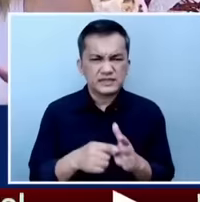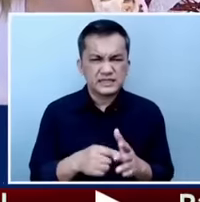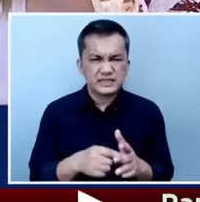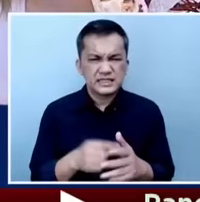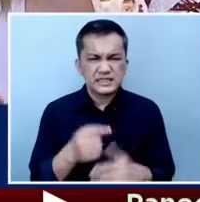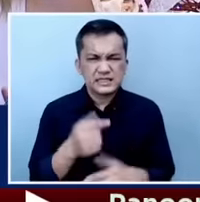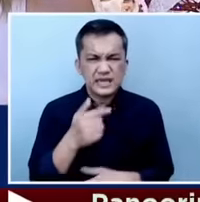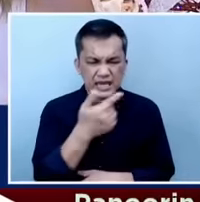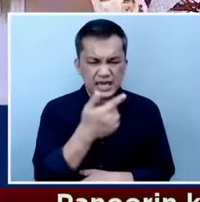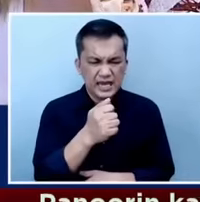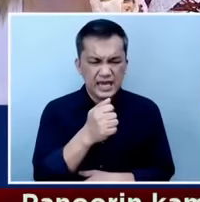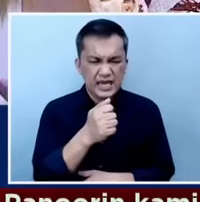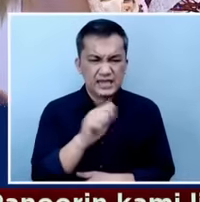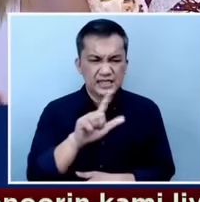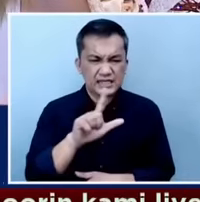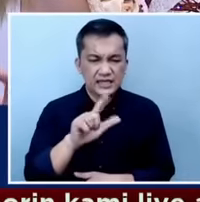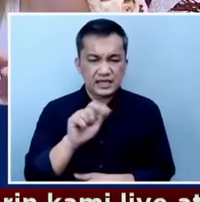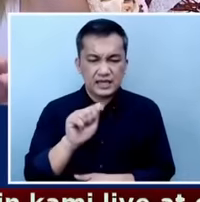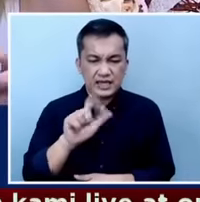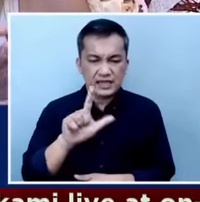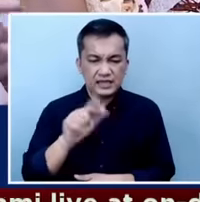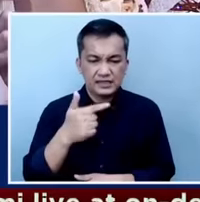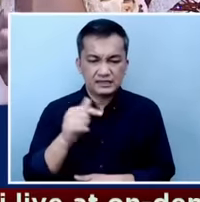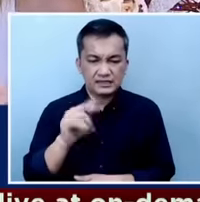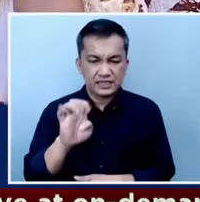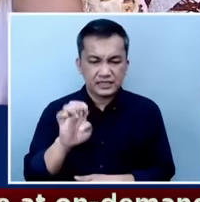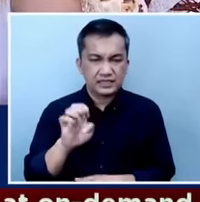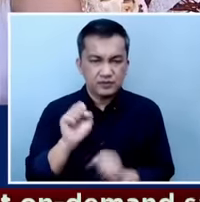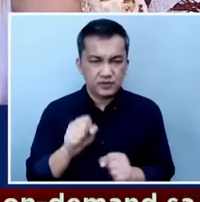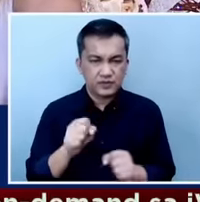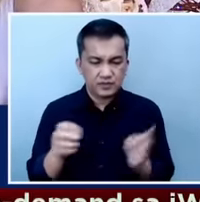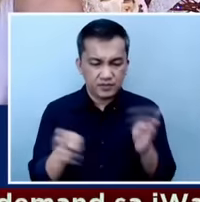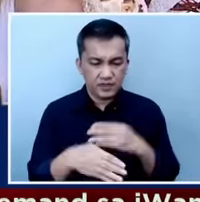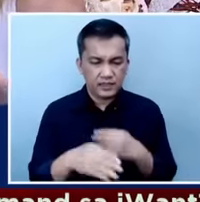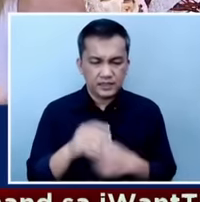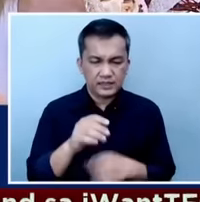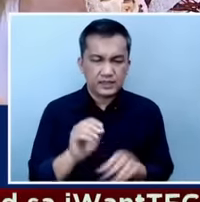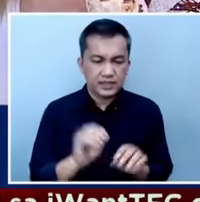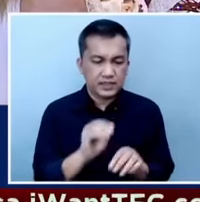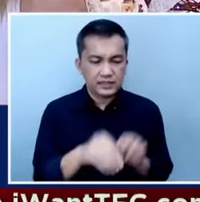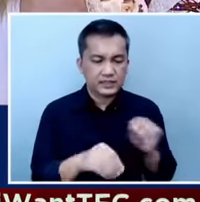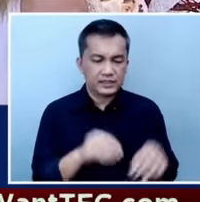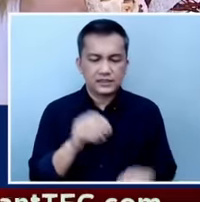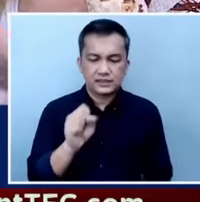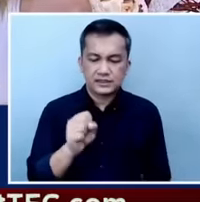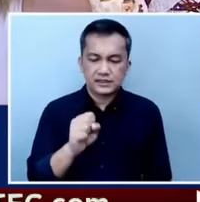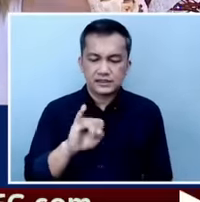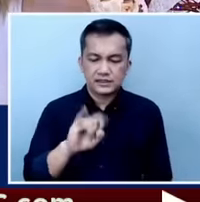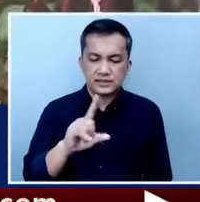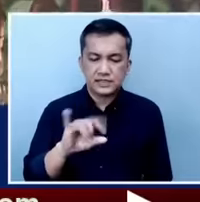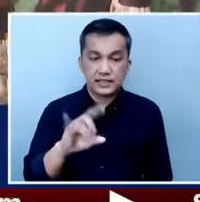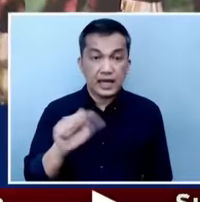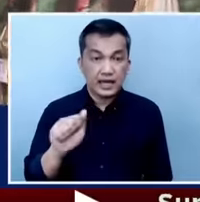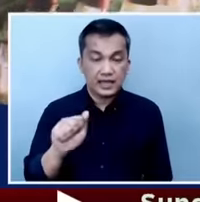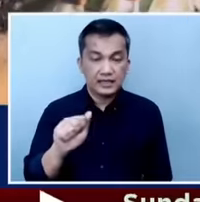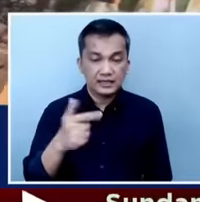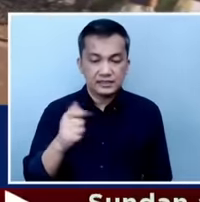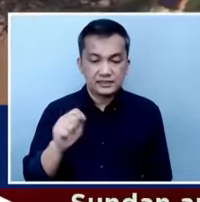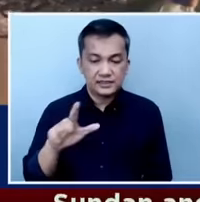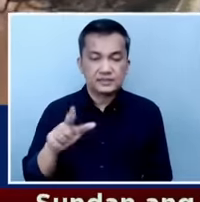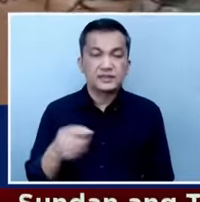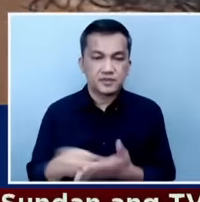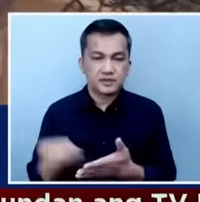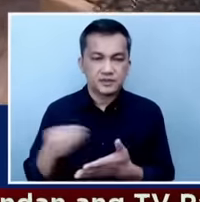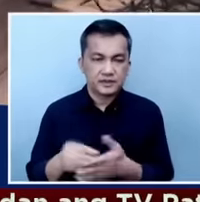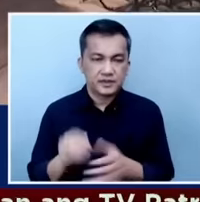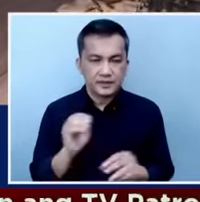Pwede ho yung mga box kasi lalagyan nyo ho ng mga silica. Yung mga silica dyan lang na bibili ho, marami naman ho niyan. Lalagyan nyo ho.